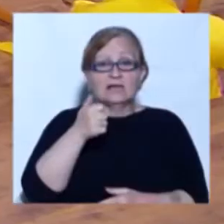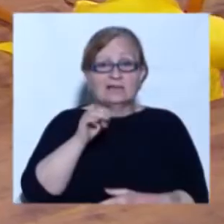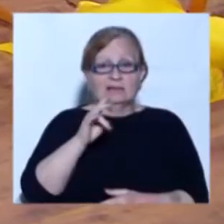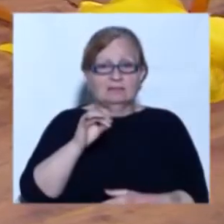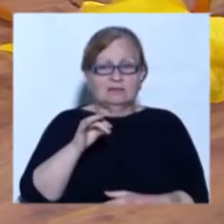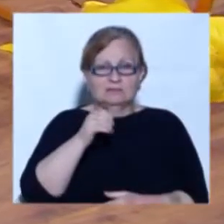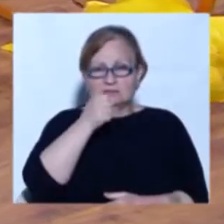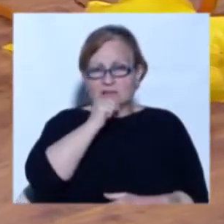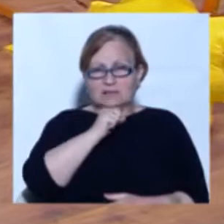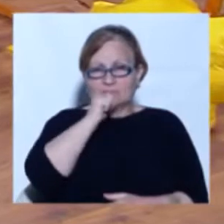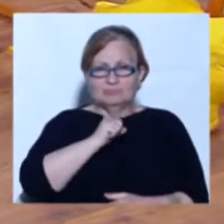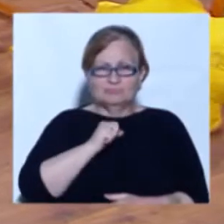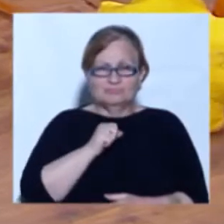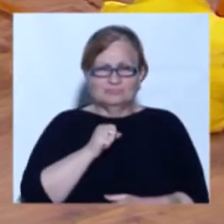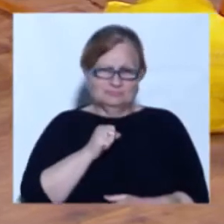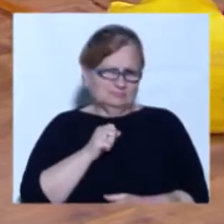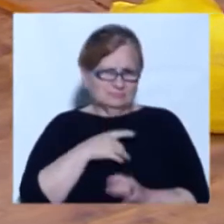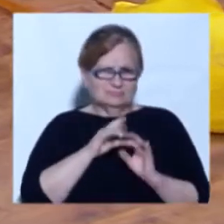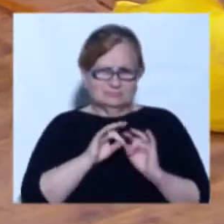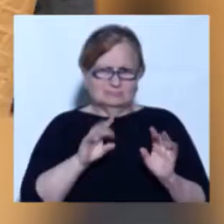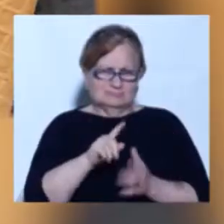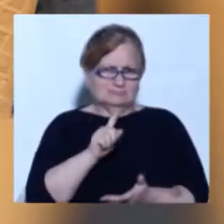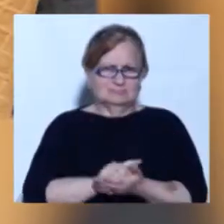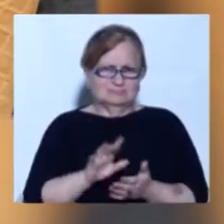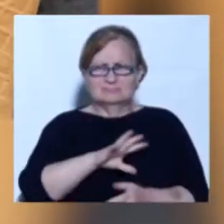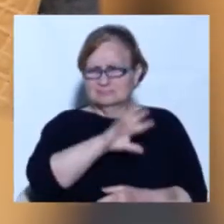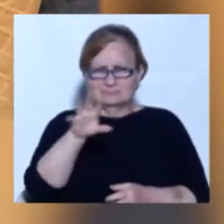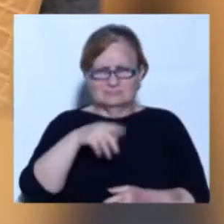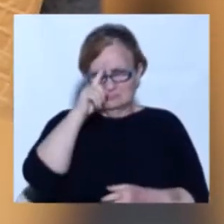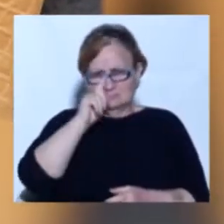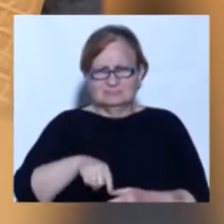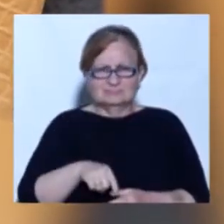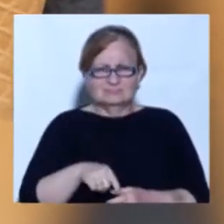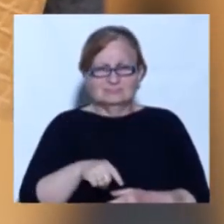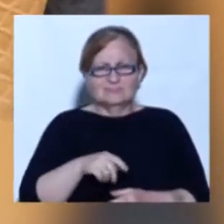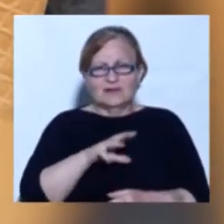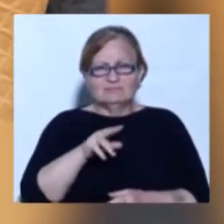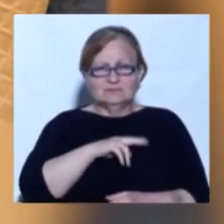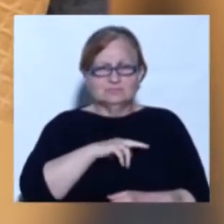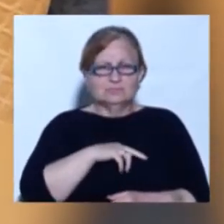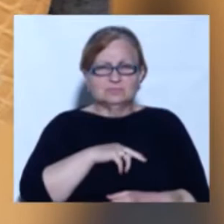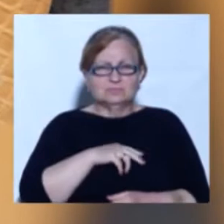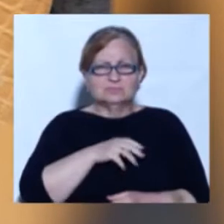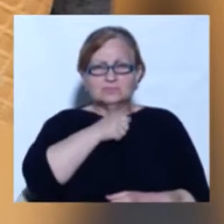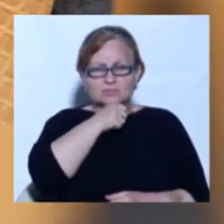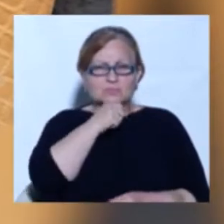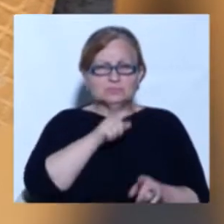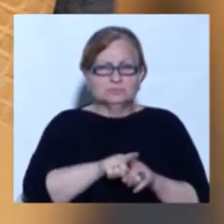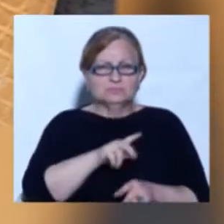ნაყინის განმარტება არ ვიცი საჭირო არის თუ არა. ნაყინი ფიქრობ ყველა ბავშვს უყვარს და არა მარტო ბავშვს, უფროსაც